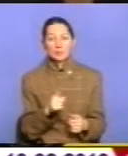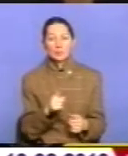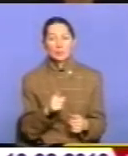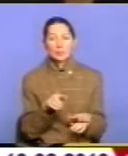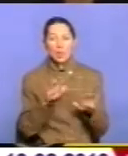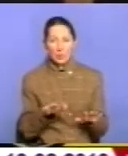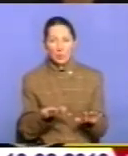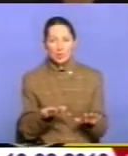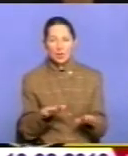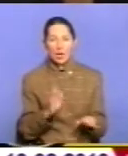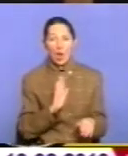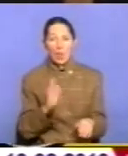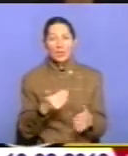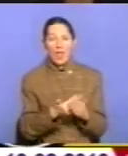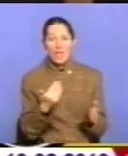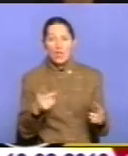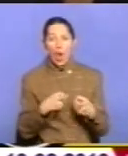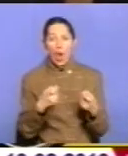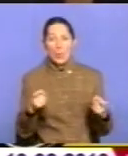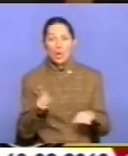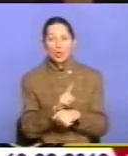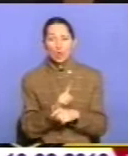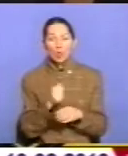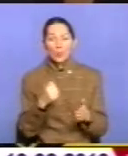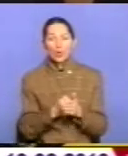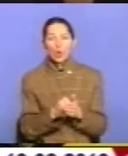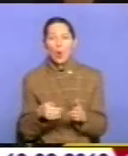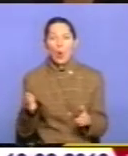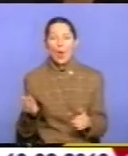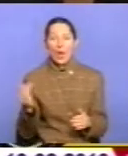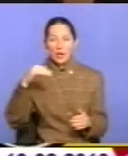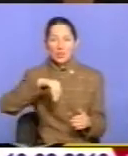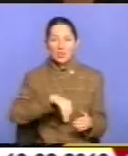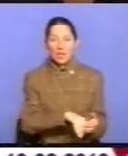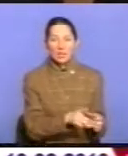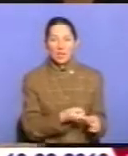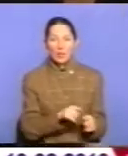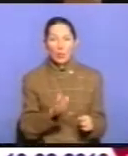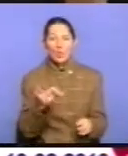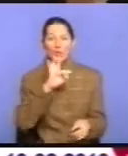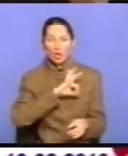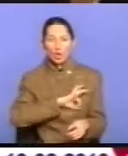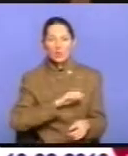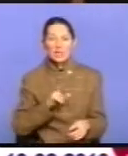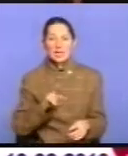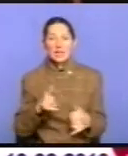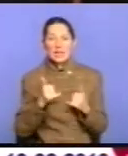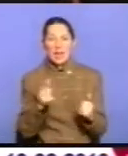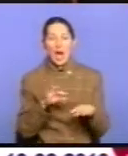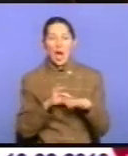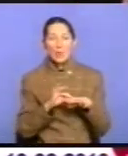– це буде від готелю «Тернопіль» до набережної гірки, які будуть використовуватися як для